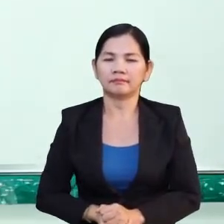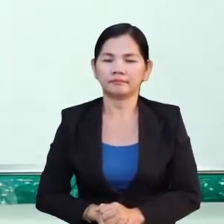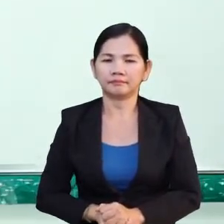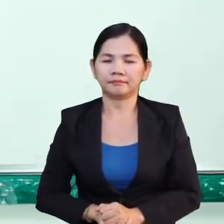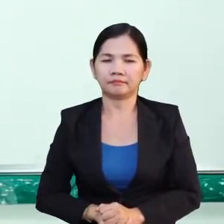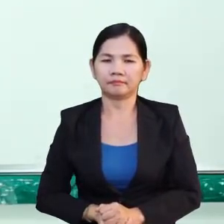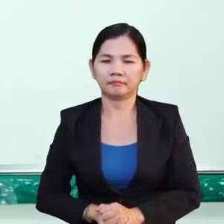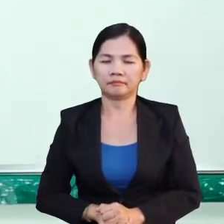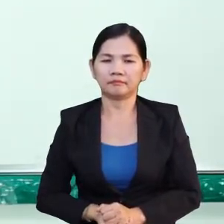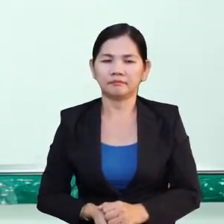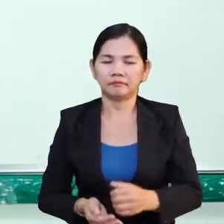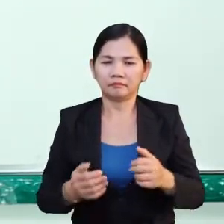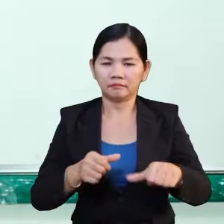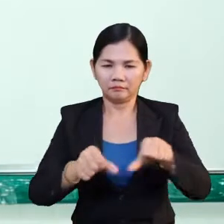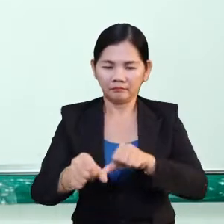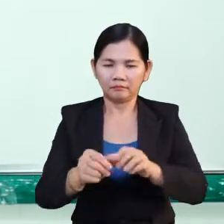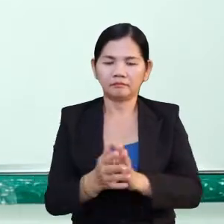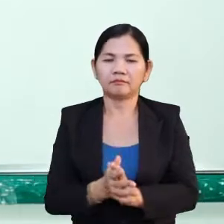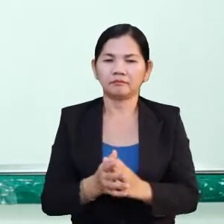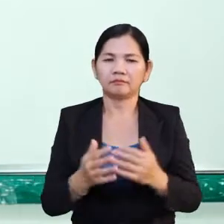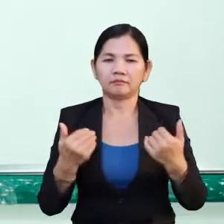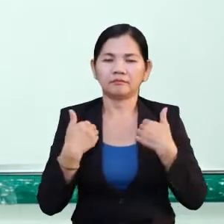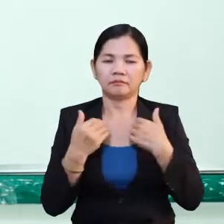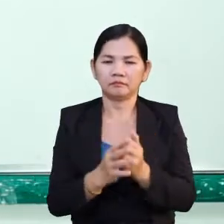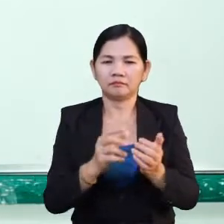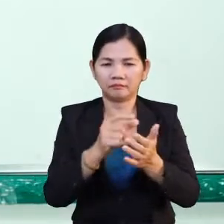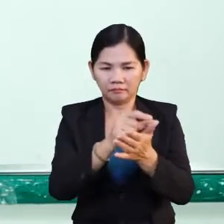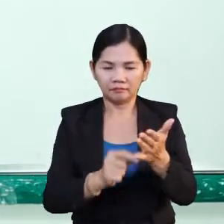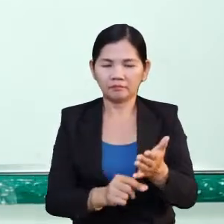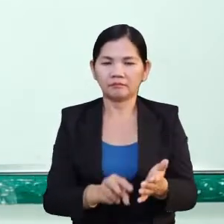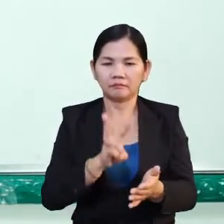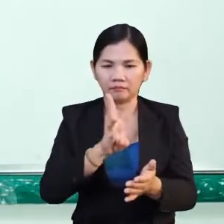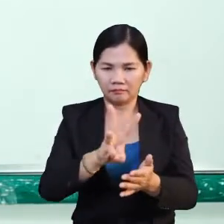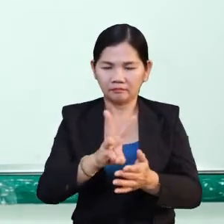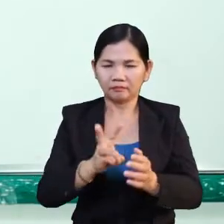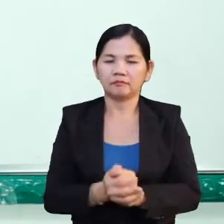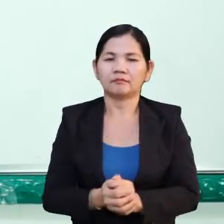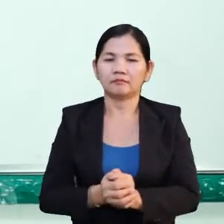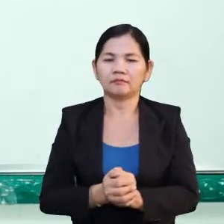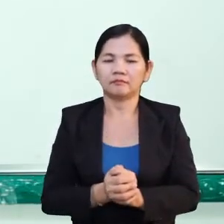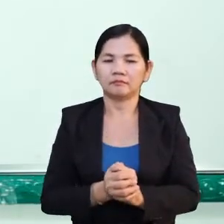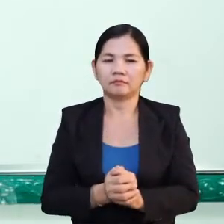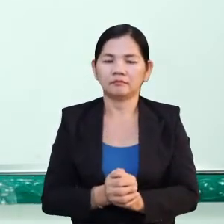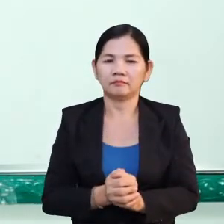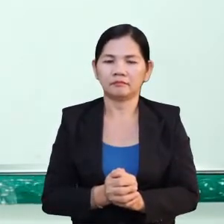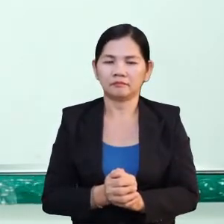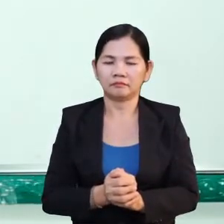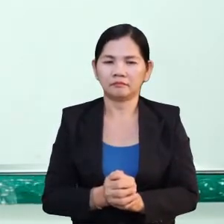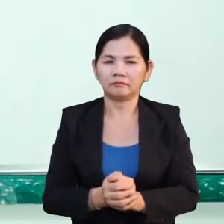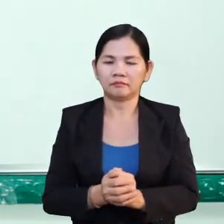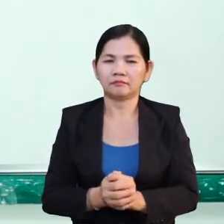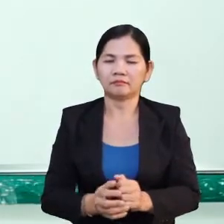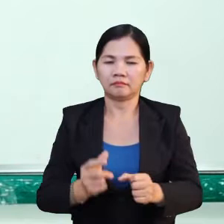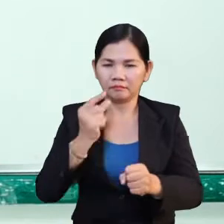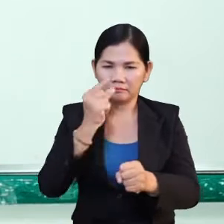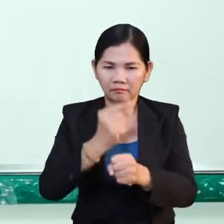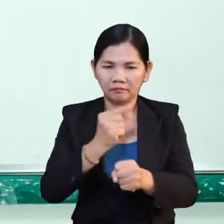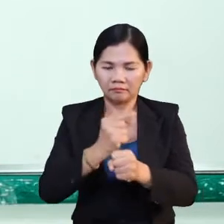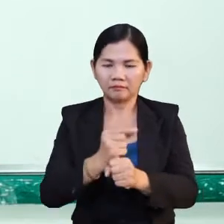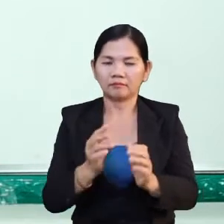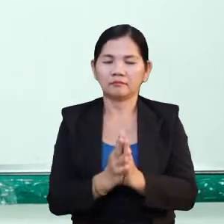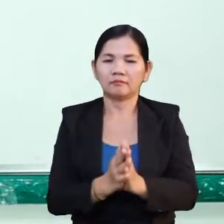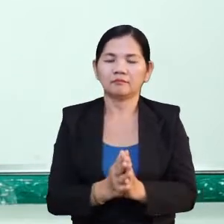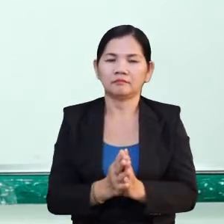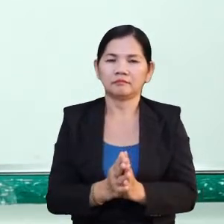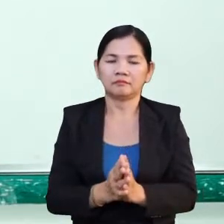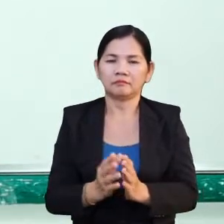ចាអញ្ចឹងគឺយើងរៀនបន្តពីថ្ងៃមុនជំពូកទី3ដដែលកិច្ចការប្រចាំថ្ងៃរបស់ខ្ញុំចាញ៉ា